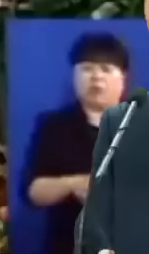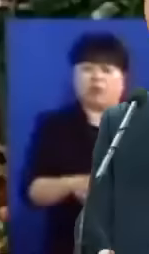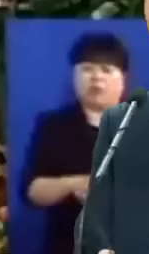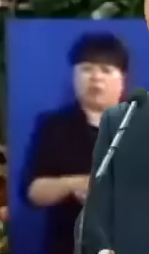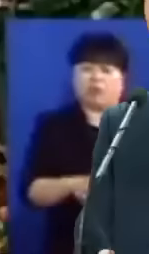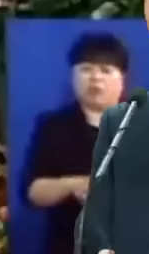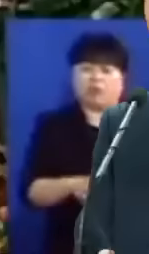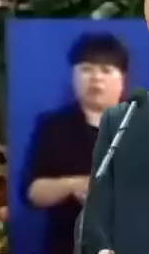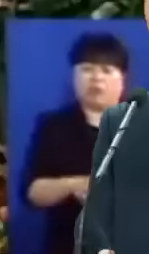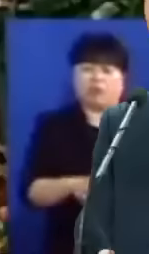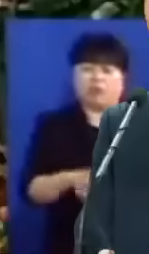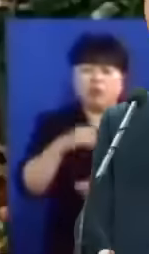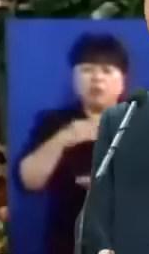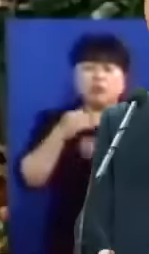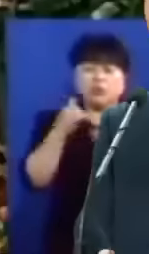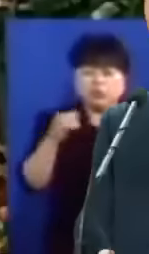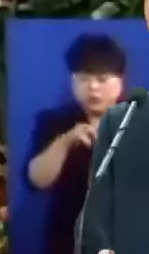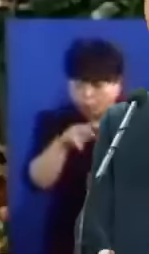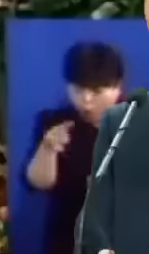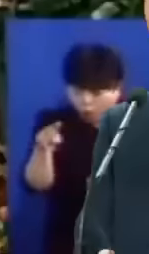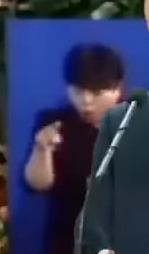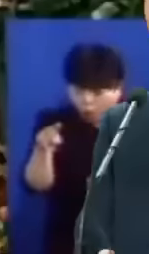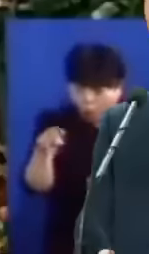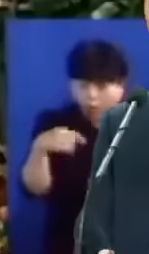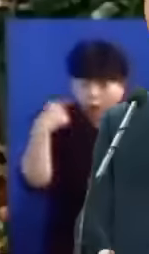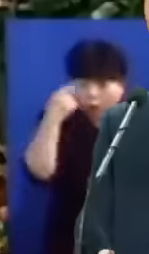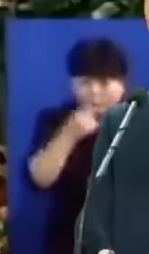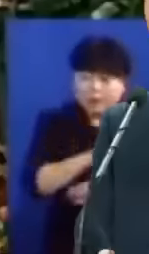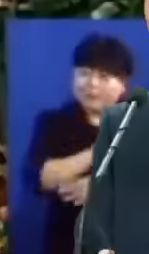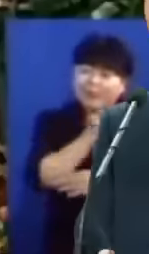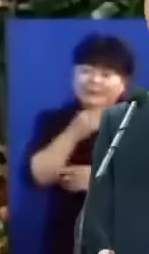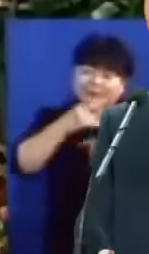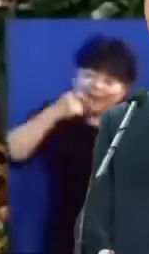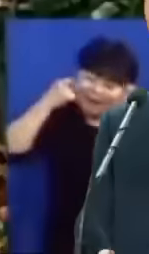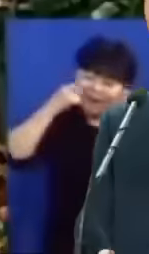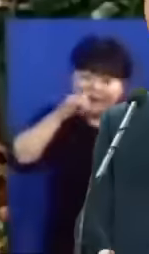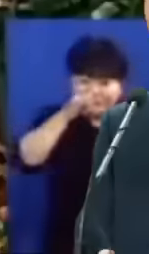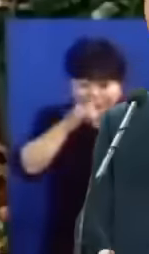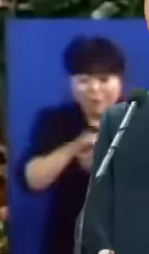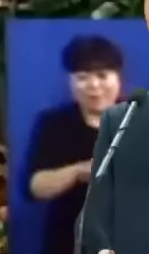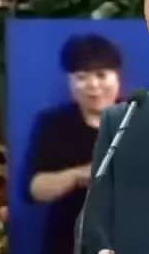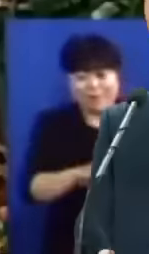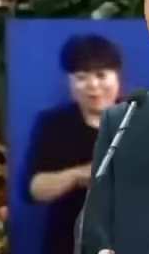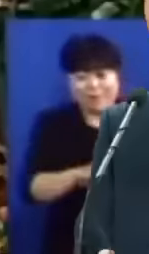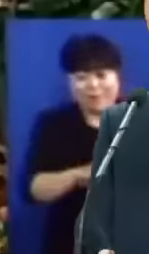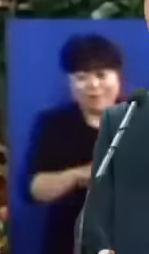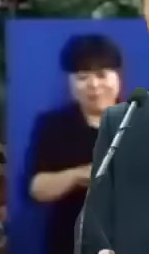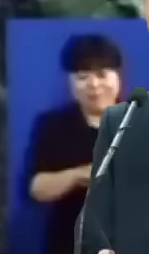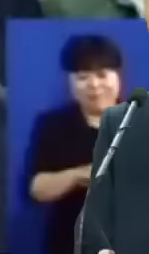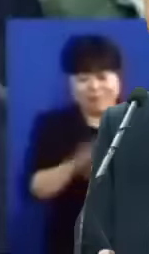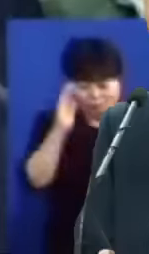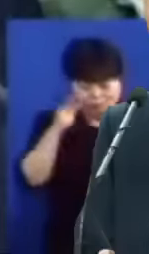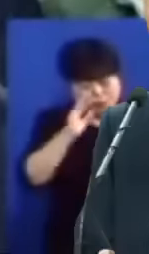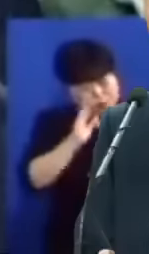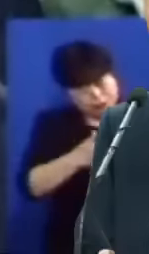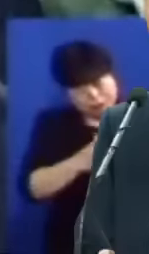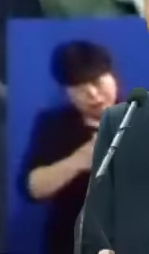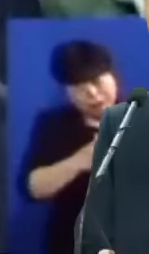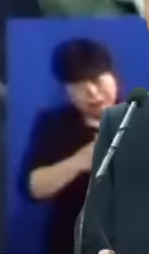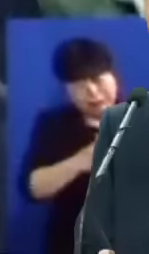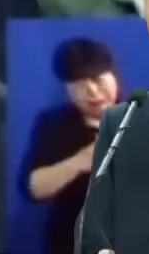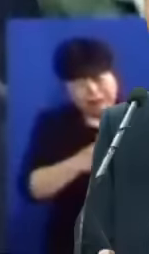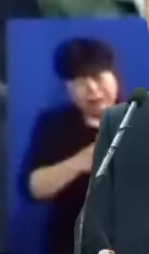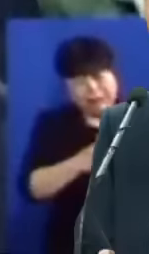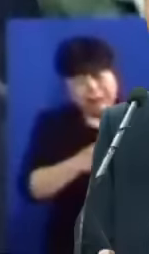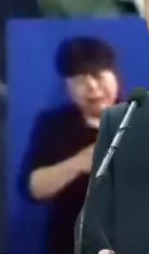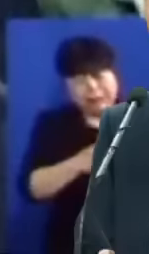그리고 그게 자원봉사하는 사람들을 보니 얼굴에 그렇게 빛이 나거든요. 저 사람은 나처럼 공부도 못하고